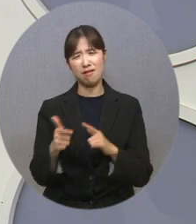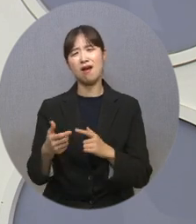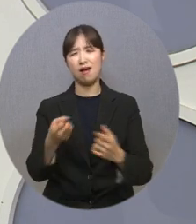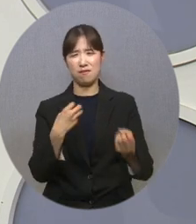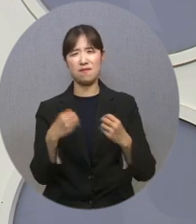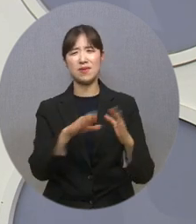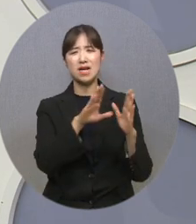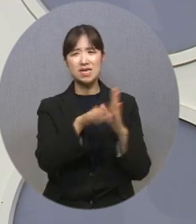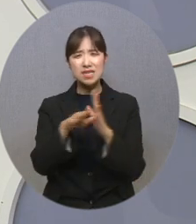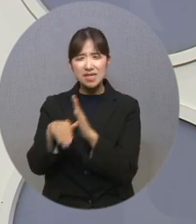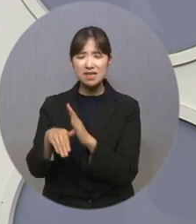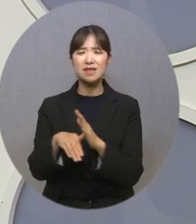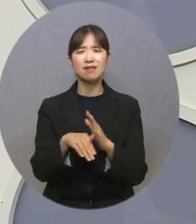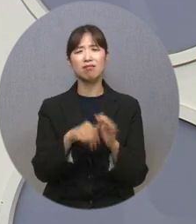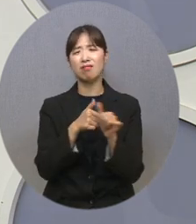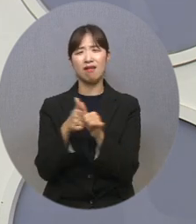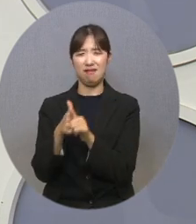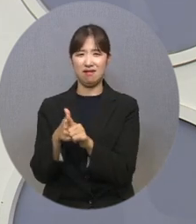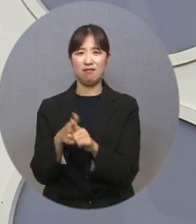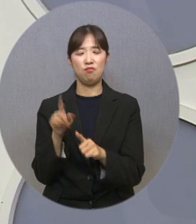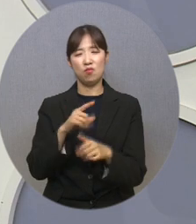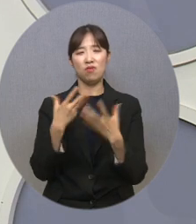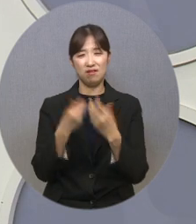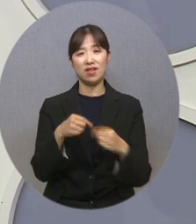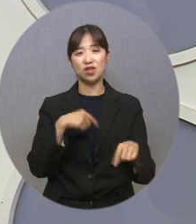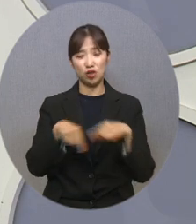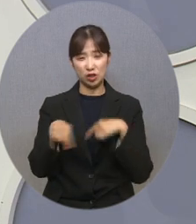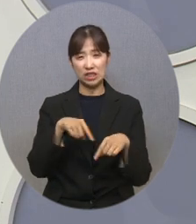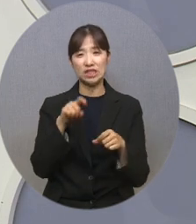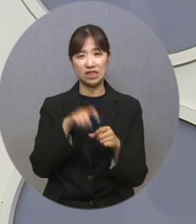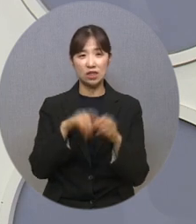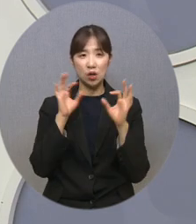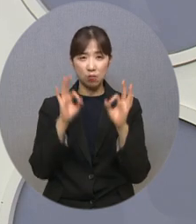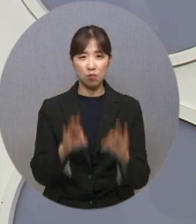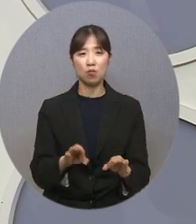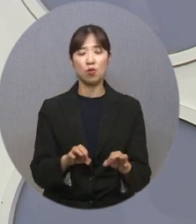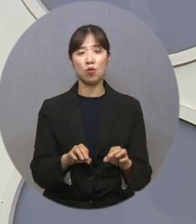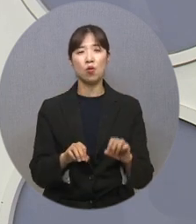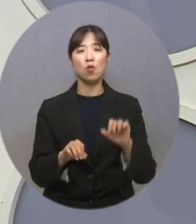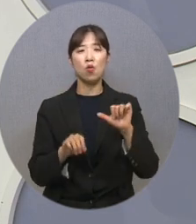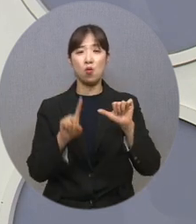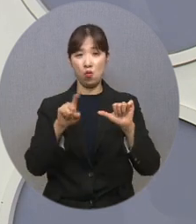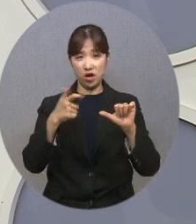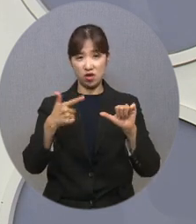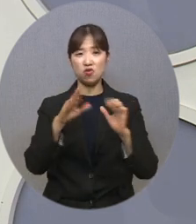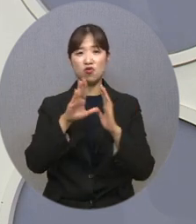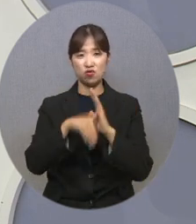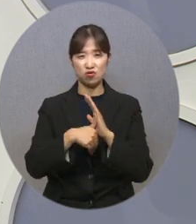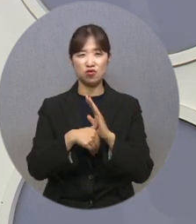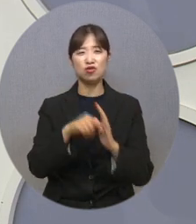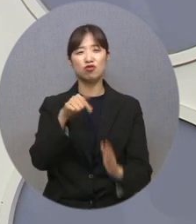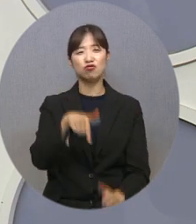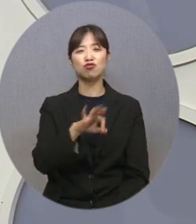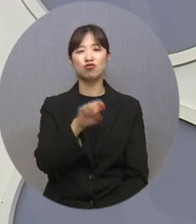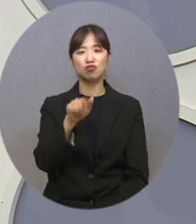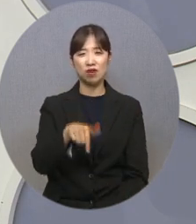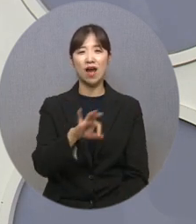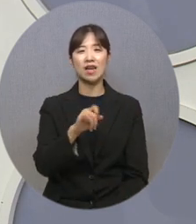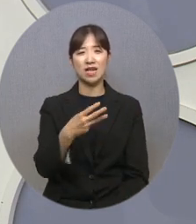그 시대마다 예를 들어서 정치적으로 보면은 5.16 때는 그때